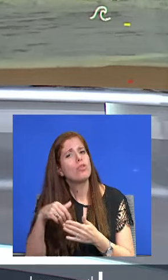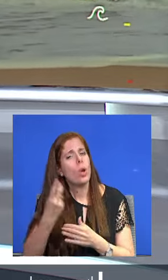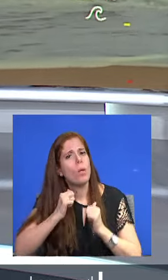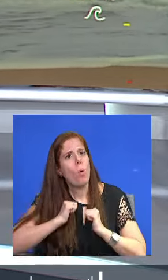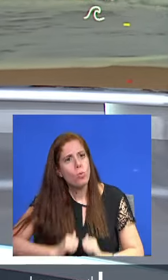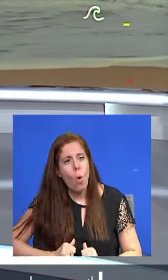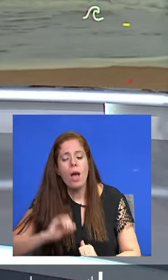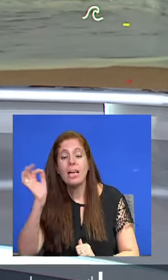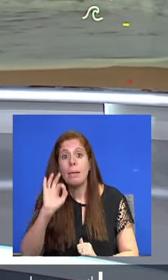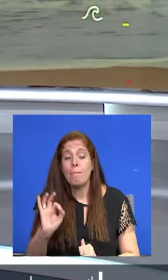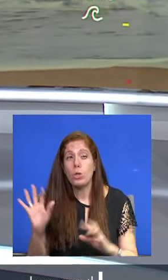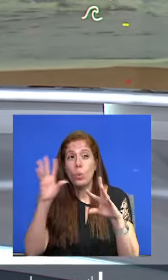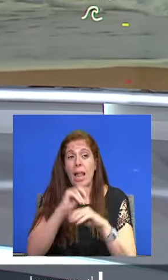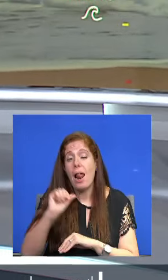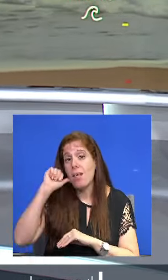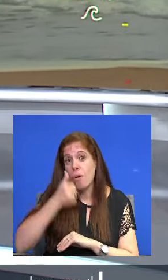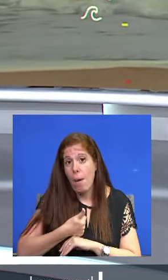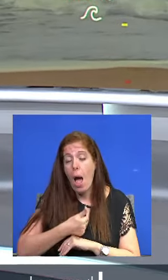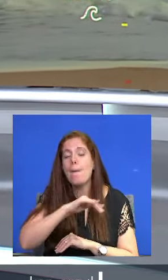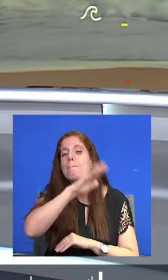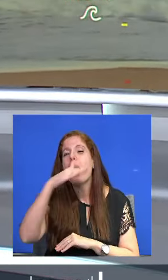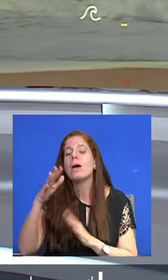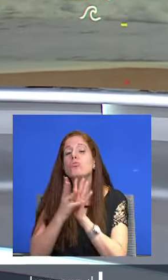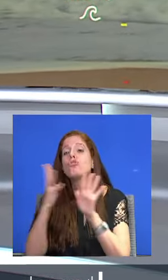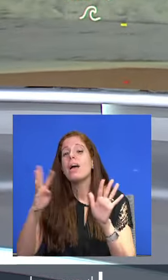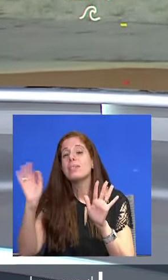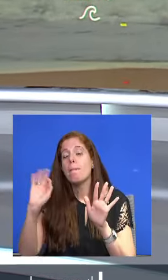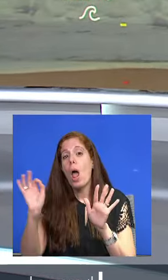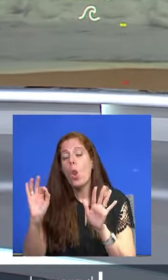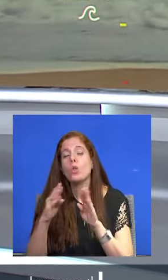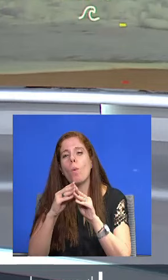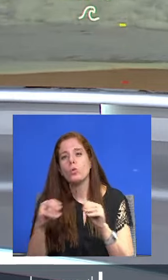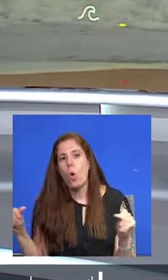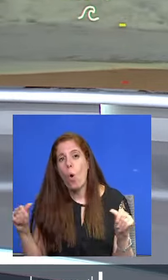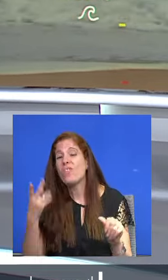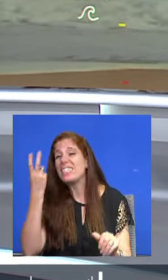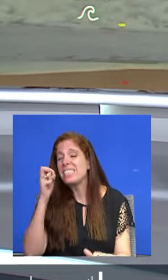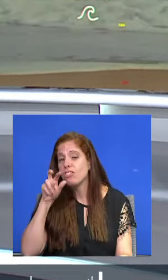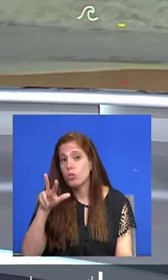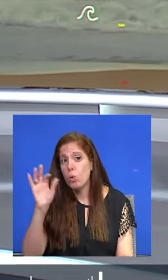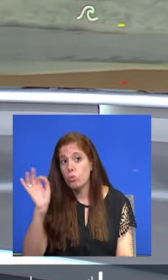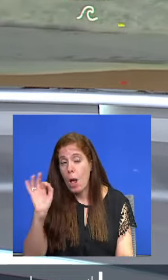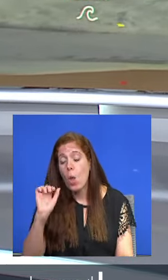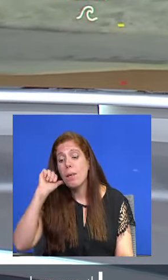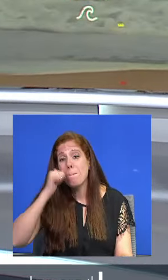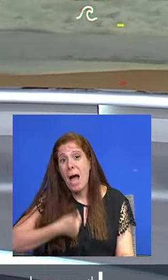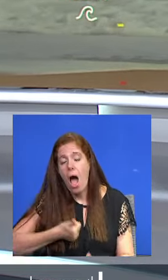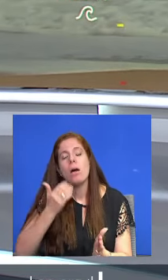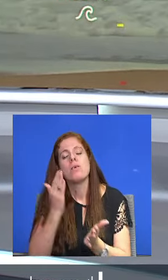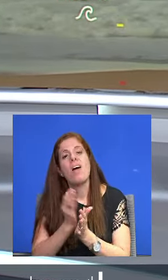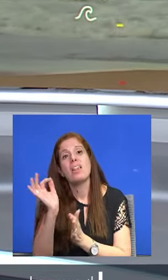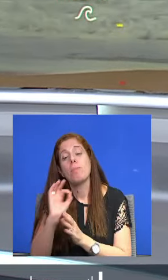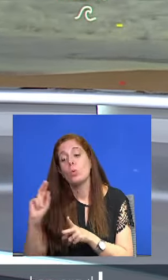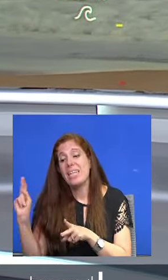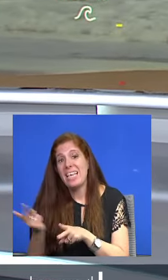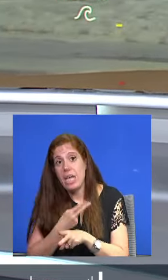אלה הטמפרטורות הלילה ומחר, בהרים 19 מעלות בלבד לאורך מישור החוף, 23 מעלות. מחר אנחנו כבר עם טמפרטורות רגילות